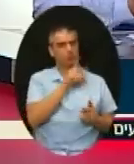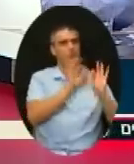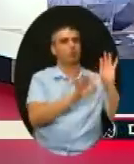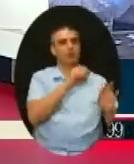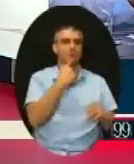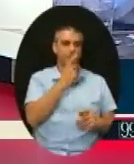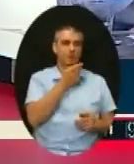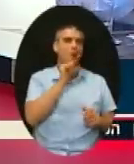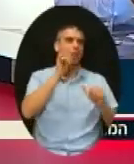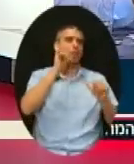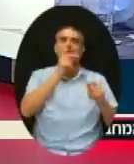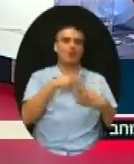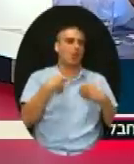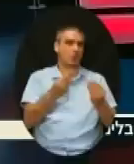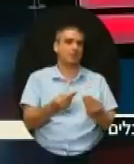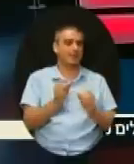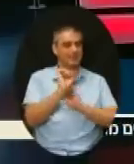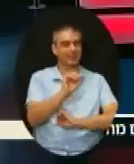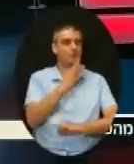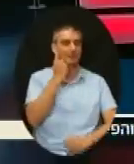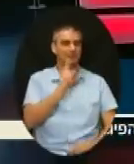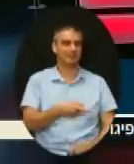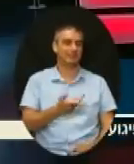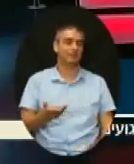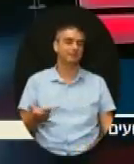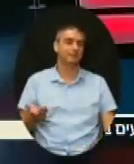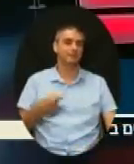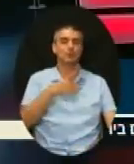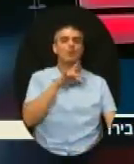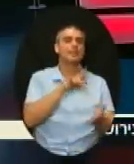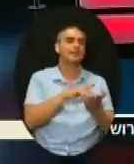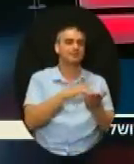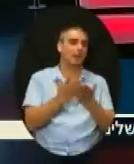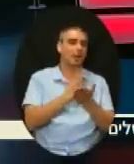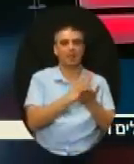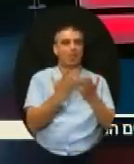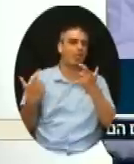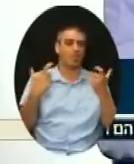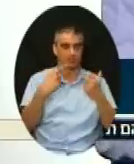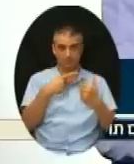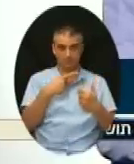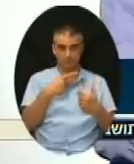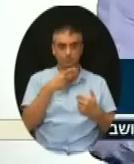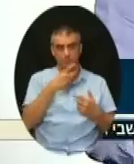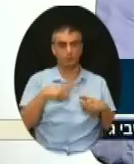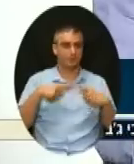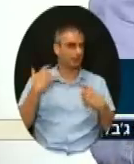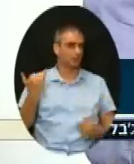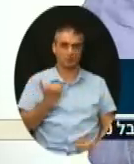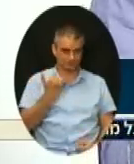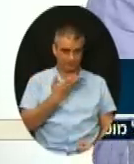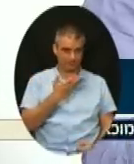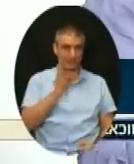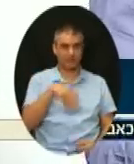אנחנו אומרים לו שהוא צווחני והוא לא נותן את הגיבוי שצריך הממלכתי, אז גם הוא נמצא פה באיזשהו מלכוד, אגב מלכוד שהוא חי בו כל הזמן,